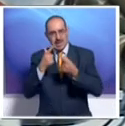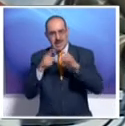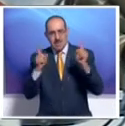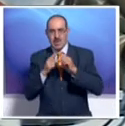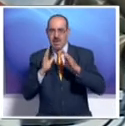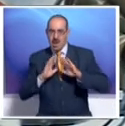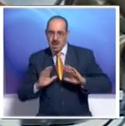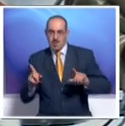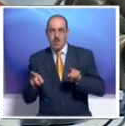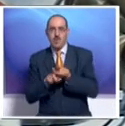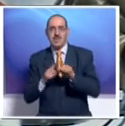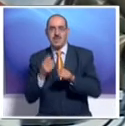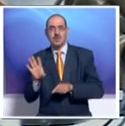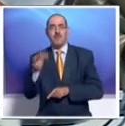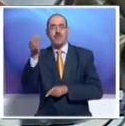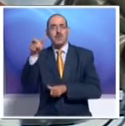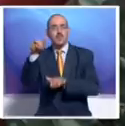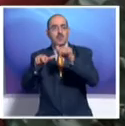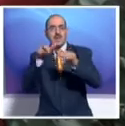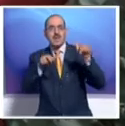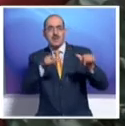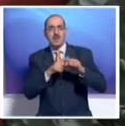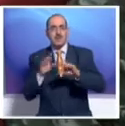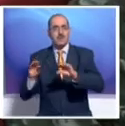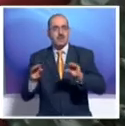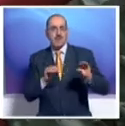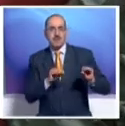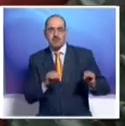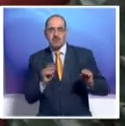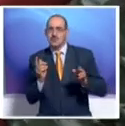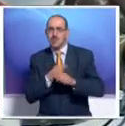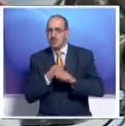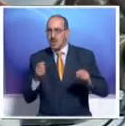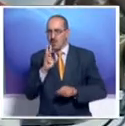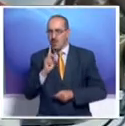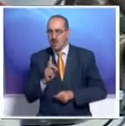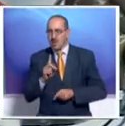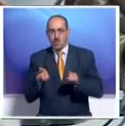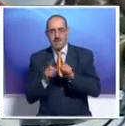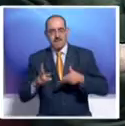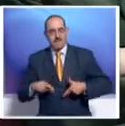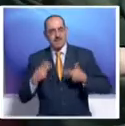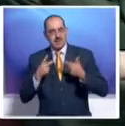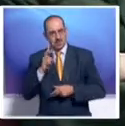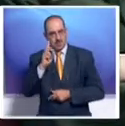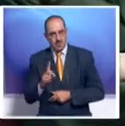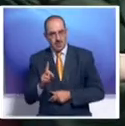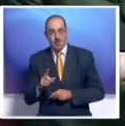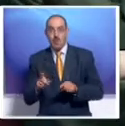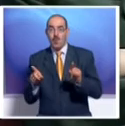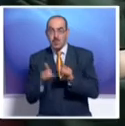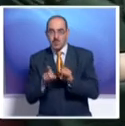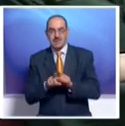دولة يجد فيها كل مواطن مكانه الطبيعي وآمله المستحقة. وفي هذا